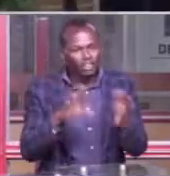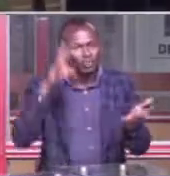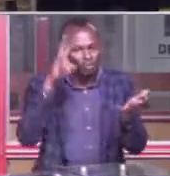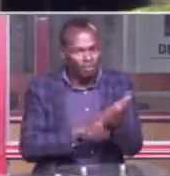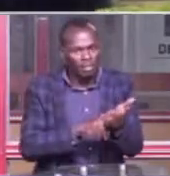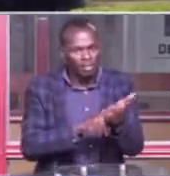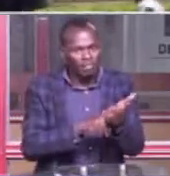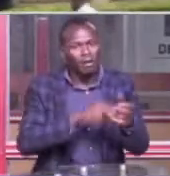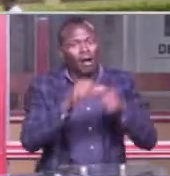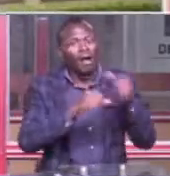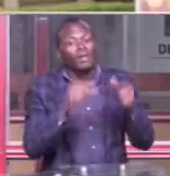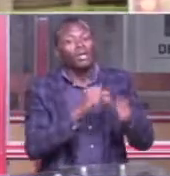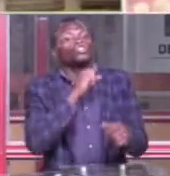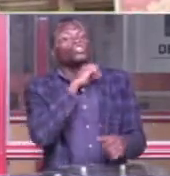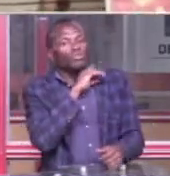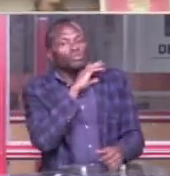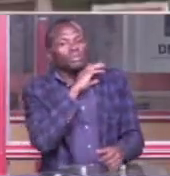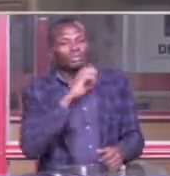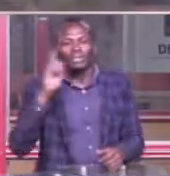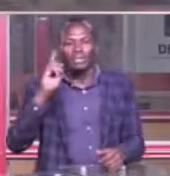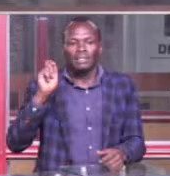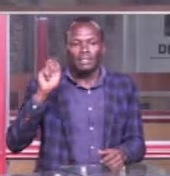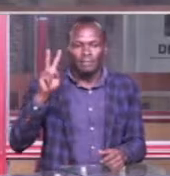Mike Mutevi, Deuta TV Amasukkulumu.